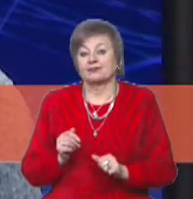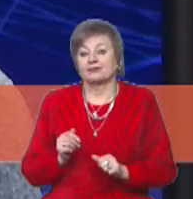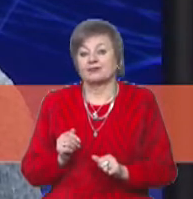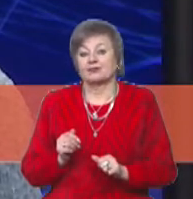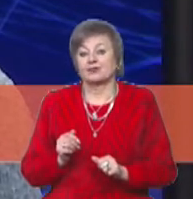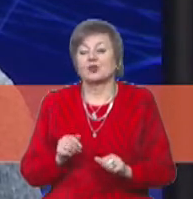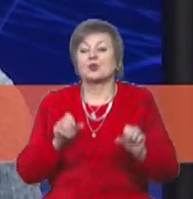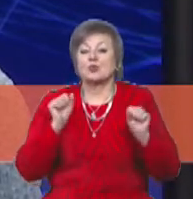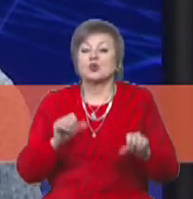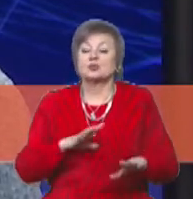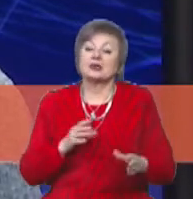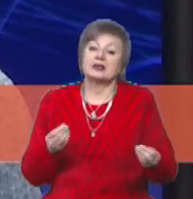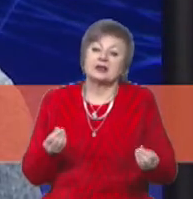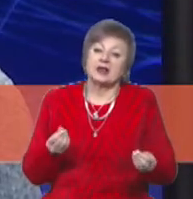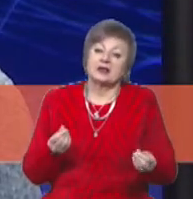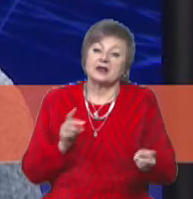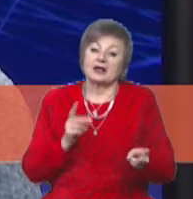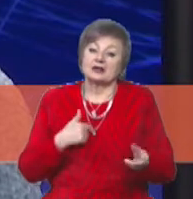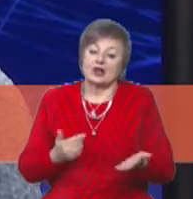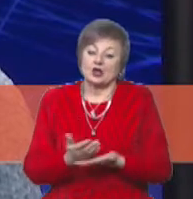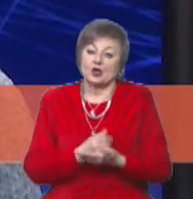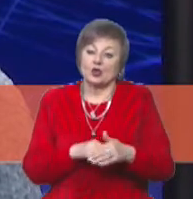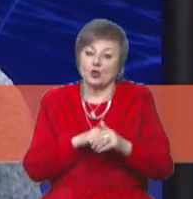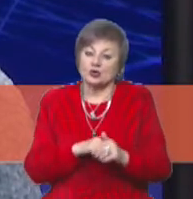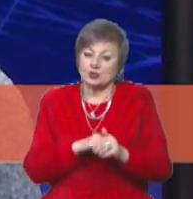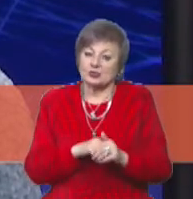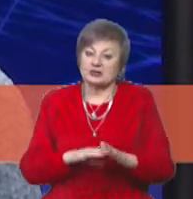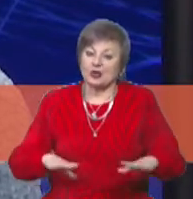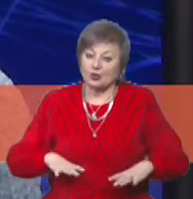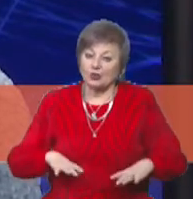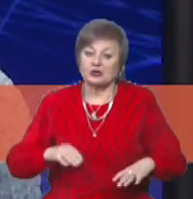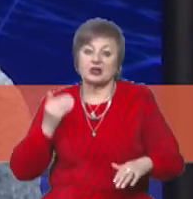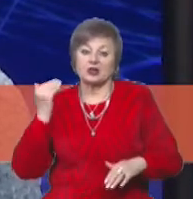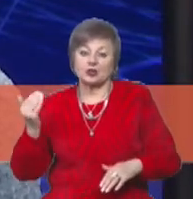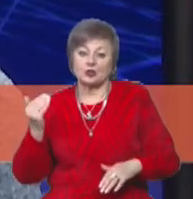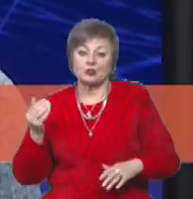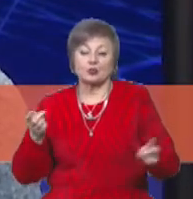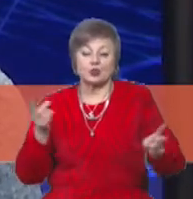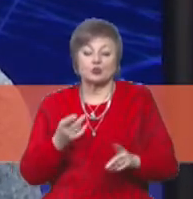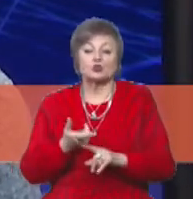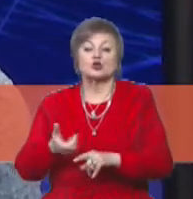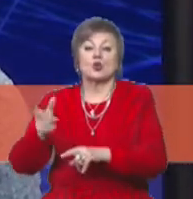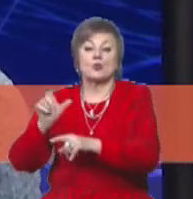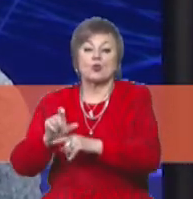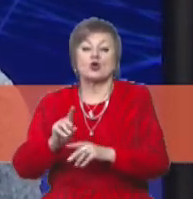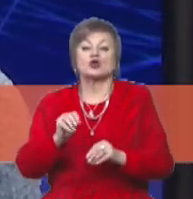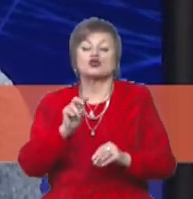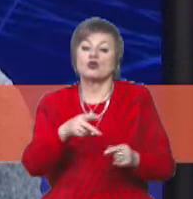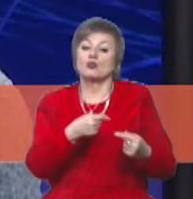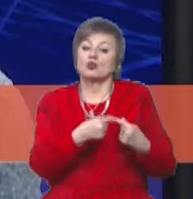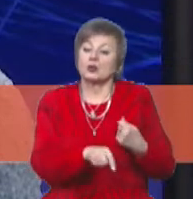скажімо так, можливо, гроші, які я збираюсь витратити на коня, йому потрібні більш, ніж комусь